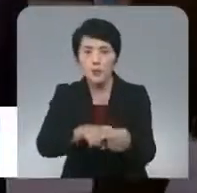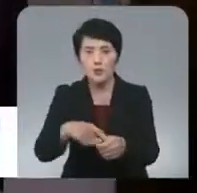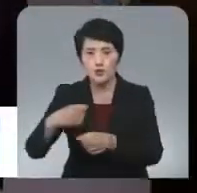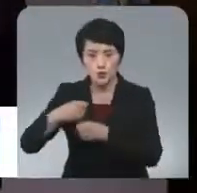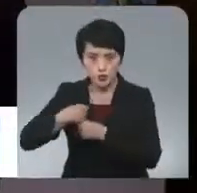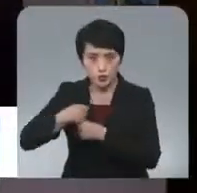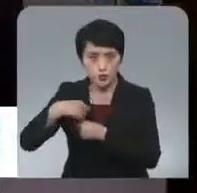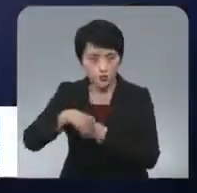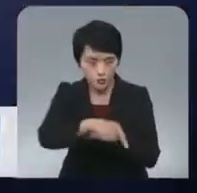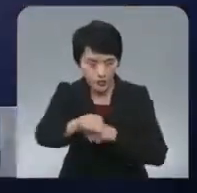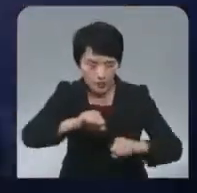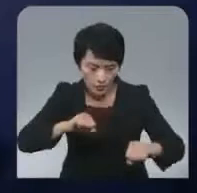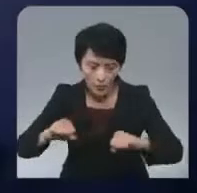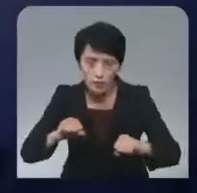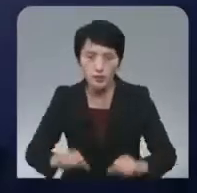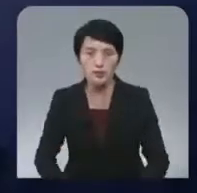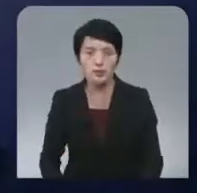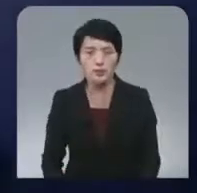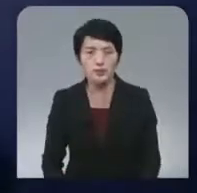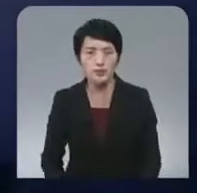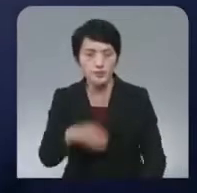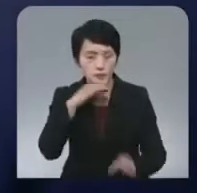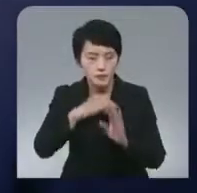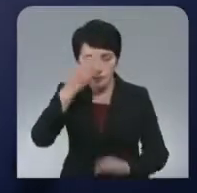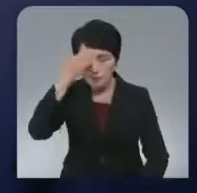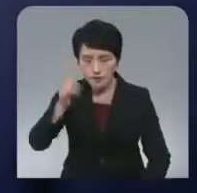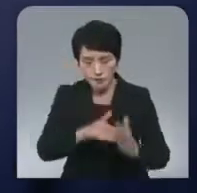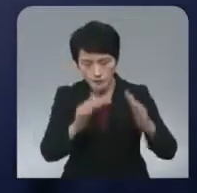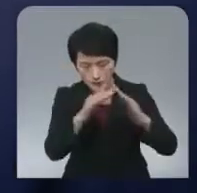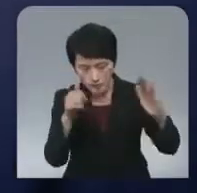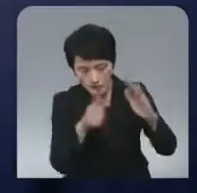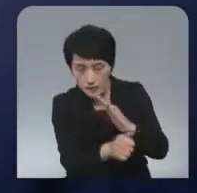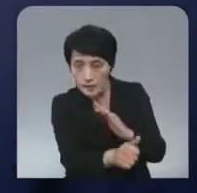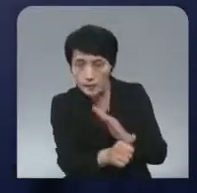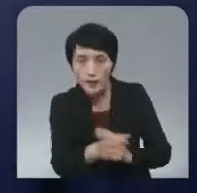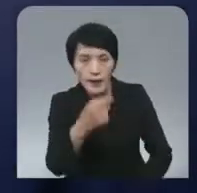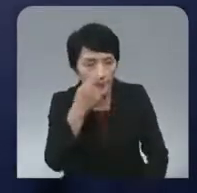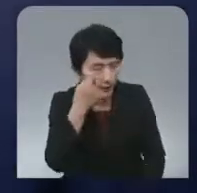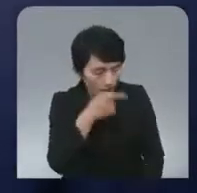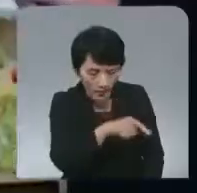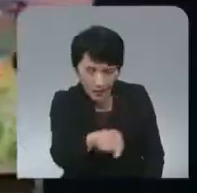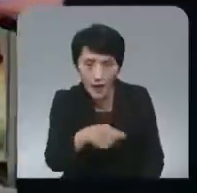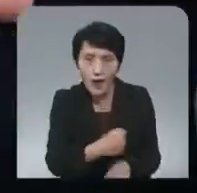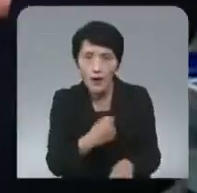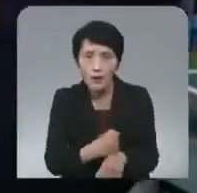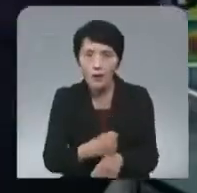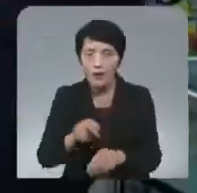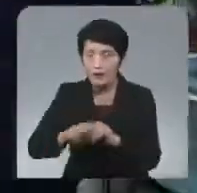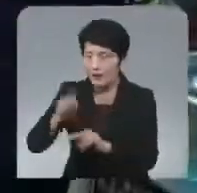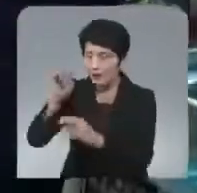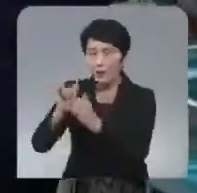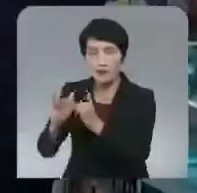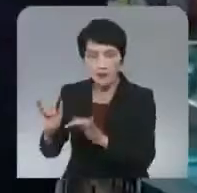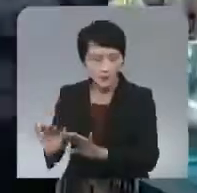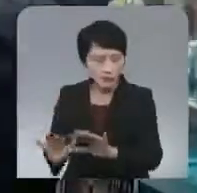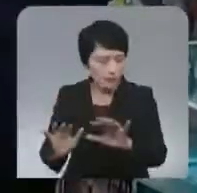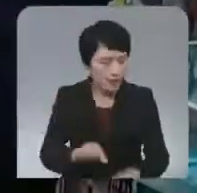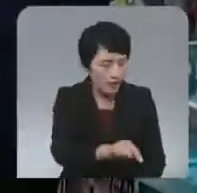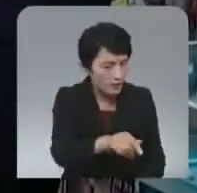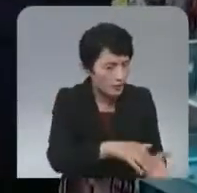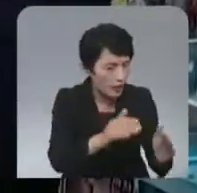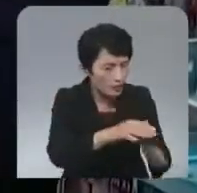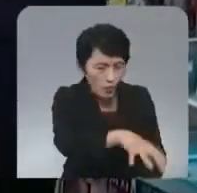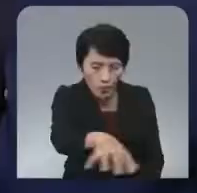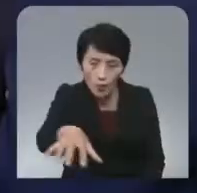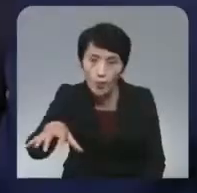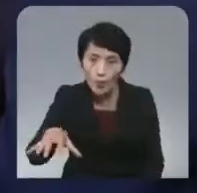令军队向平壤投入医务部队。投入医药品供应相关工作的军人在国防省进行了